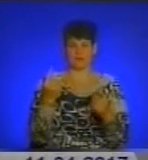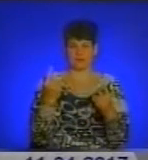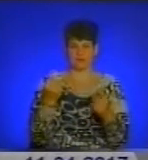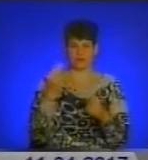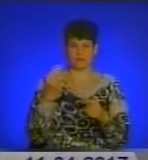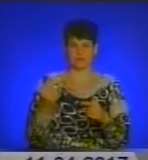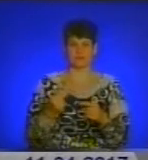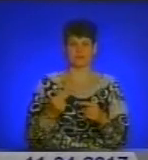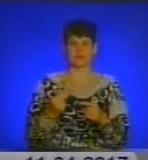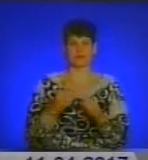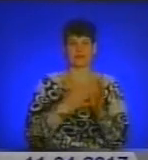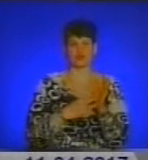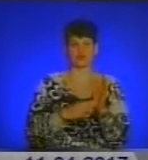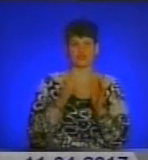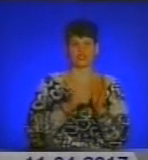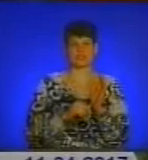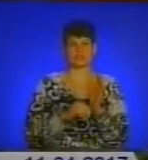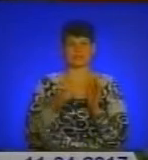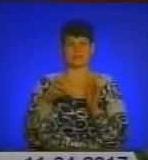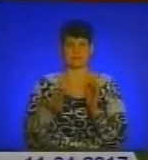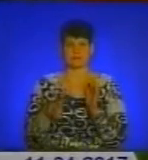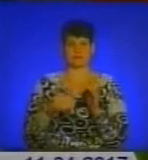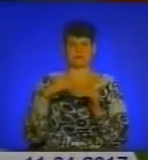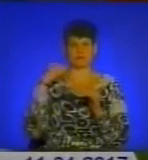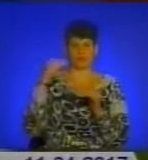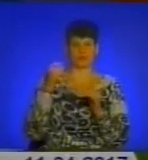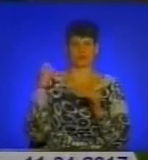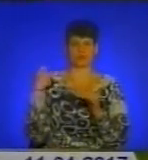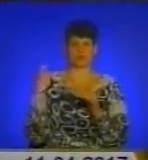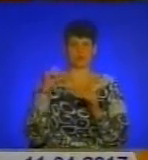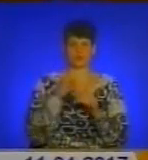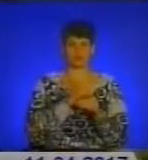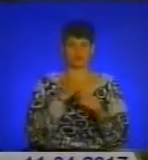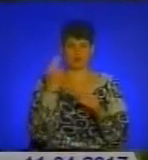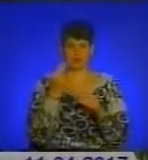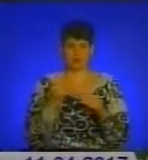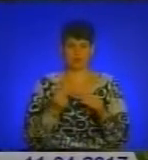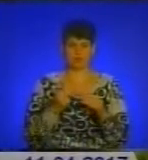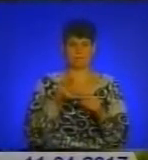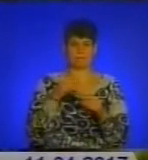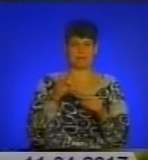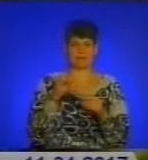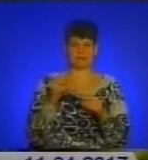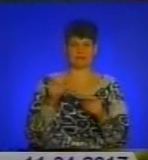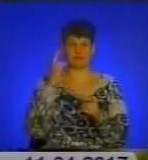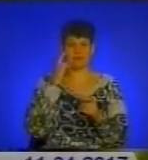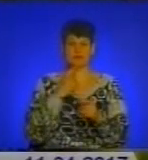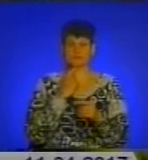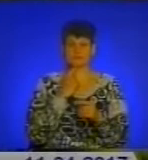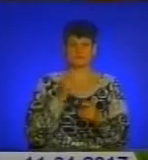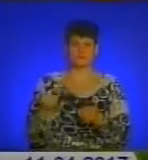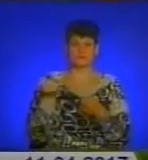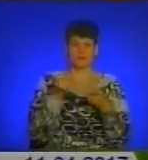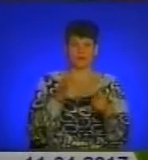параметрами 90 на 60 сантиметрів. Зверху позолота, посередині пейзаж. До Києва її ледве довезли. Та